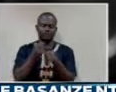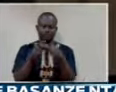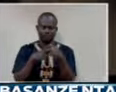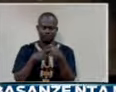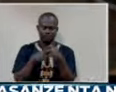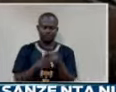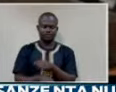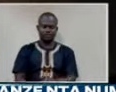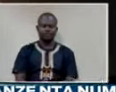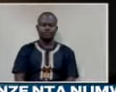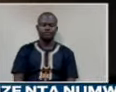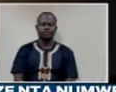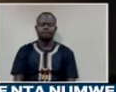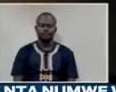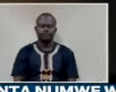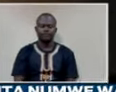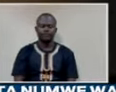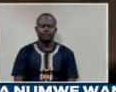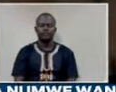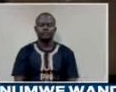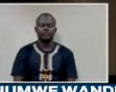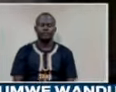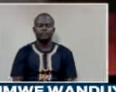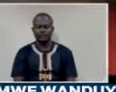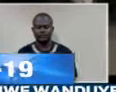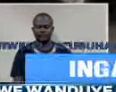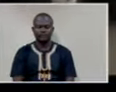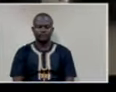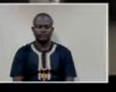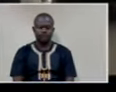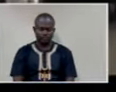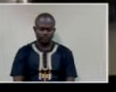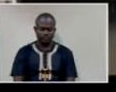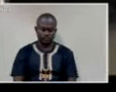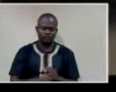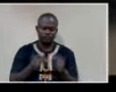Kwizera John Patrick, Televiziyo Rwanda, Kigali.